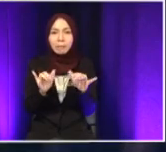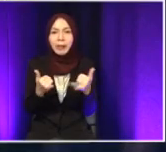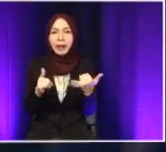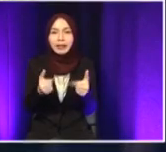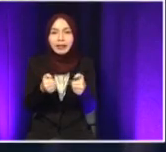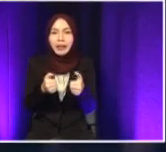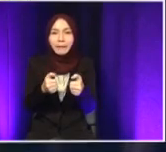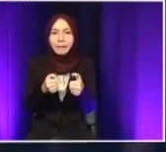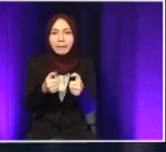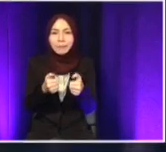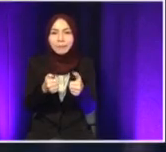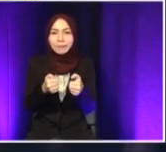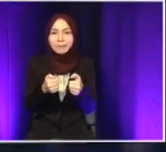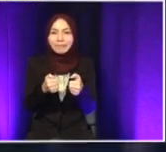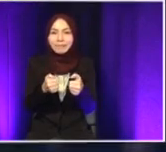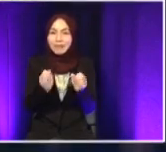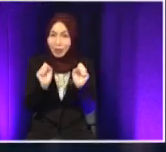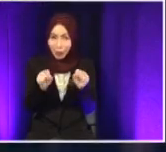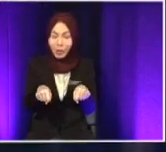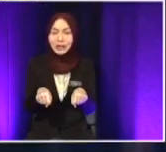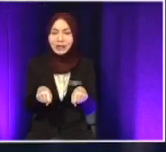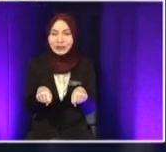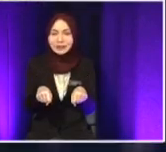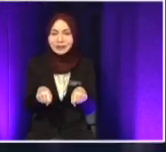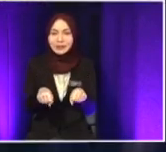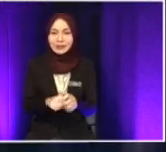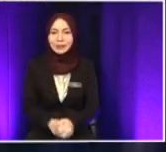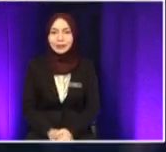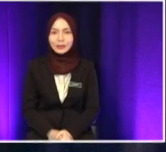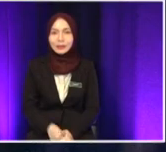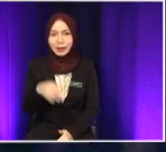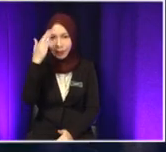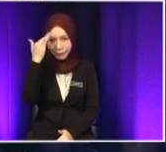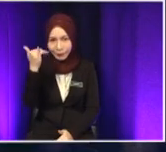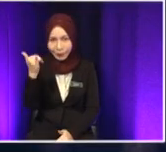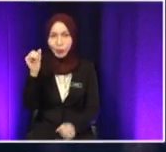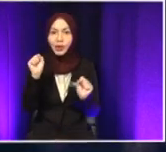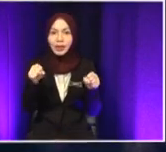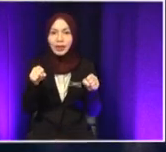semua benda itu adalah dibolehkan sebab Apa sebab kita